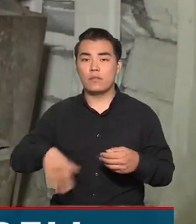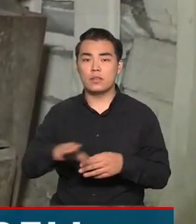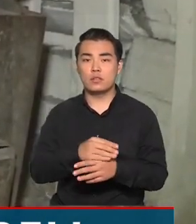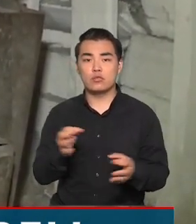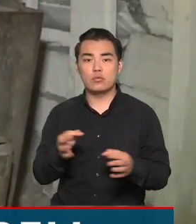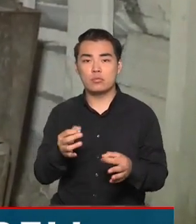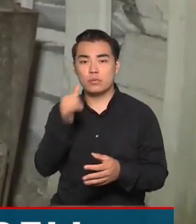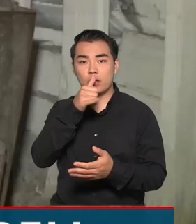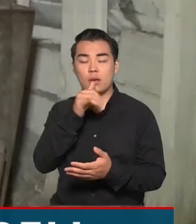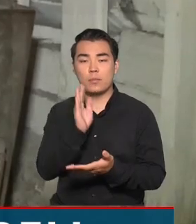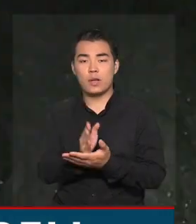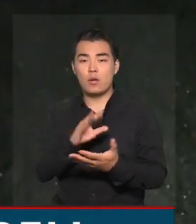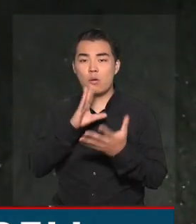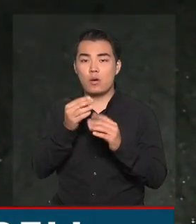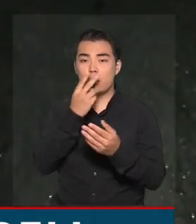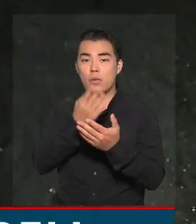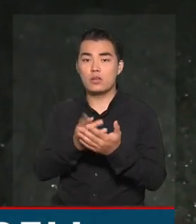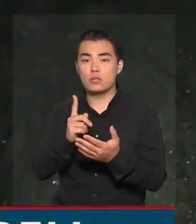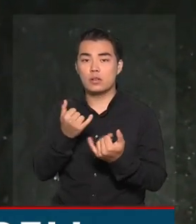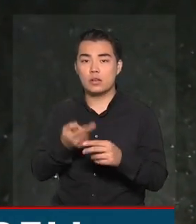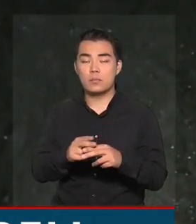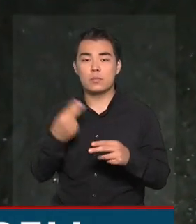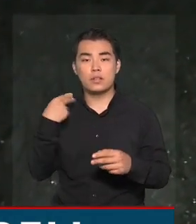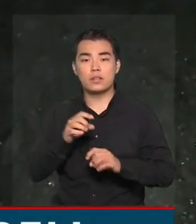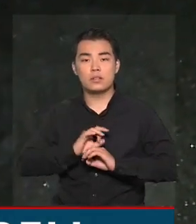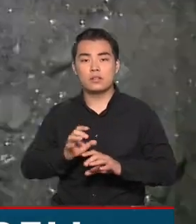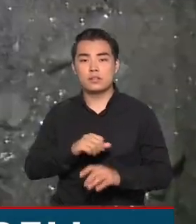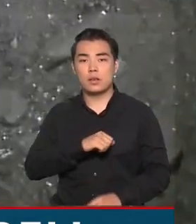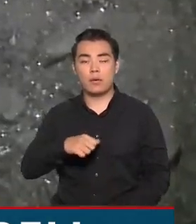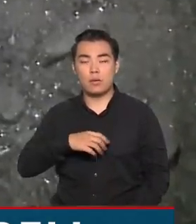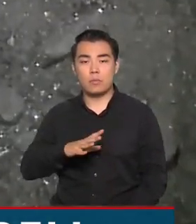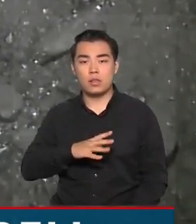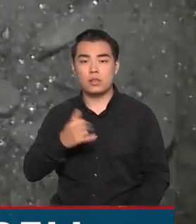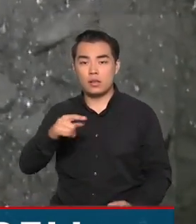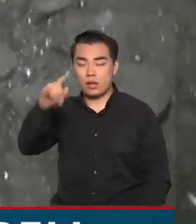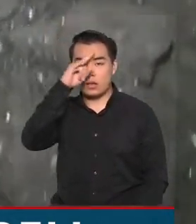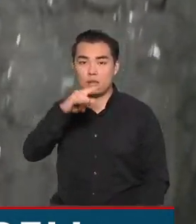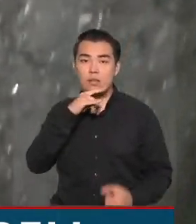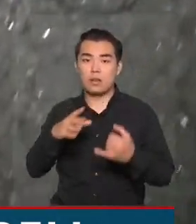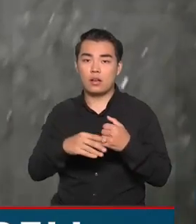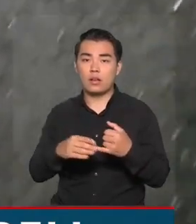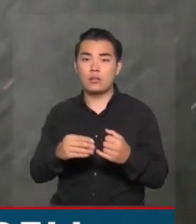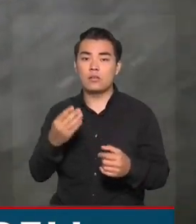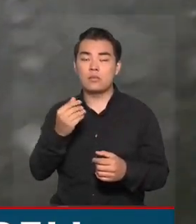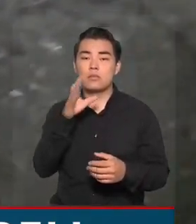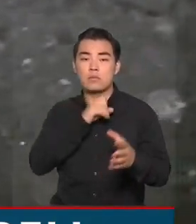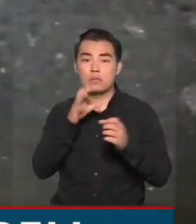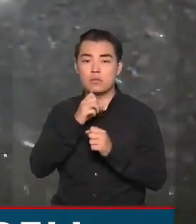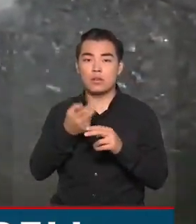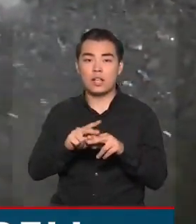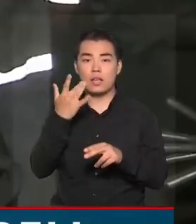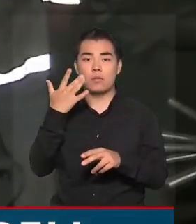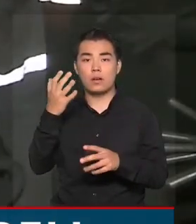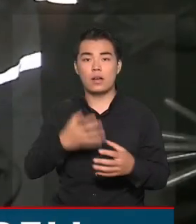түк келмейді. Бұрындары ел ішінде ғана жүретін. Бұл сөзді бүгін президенттің өзі айтты. Осының өзі қазақ жерінде қалтасын толтырып, қалғанын ұмытқан